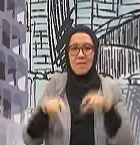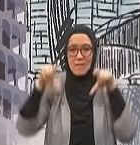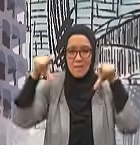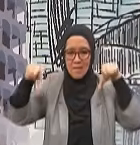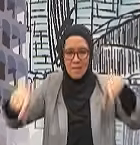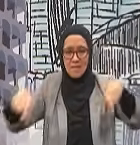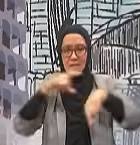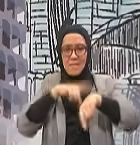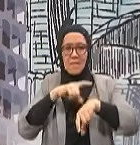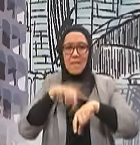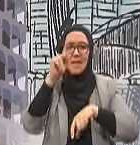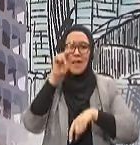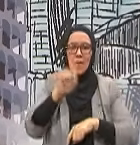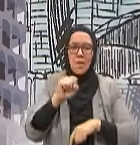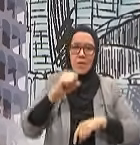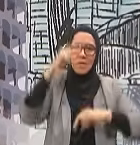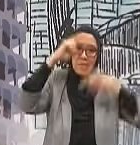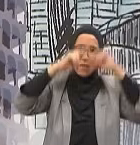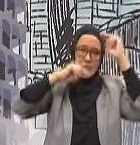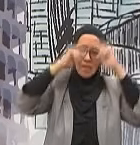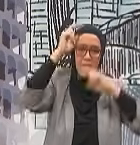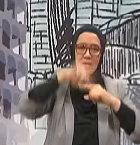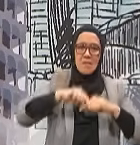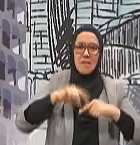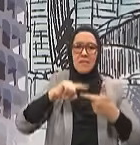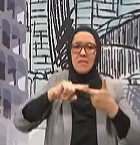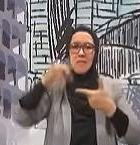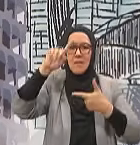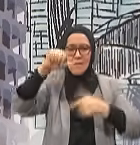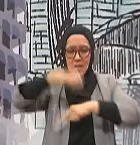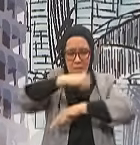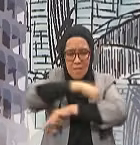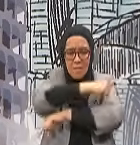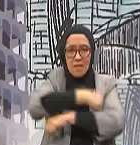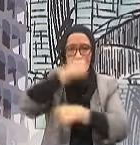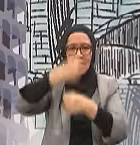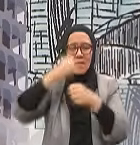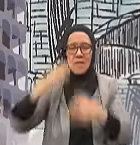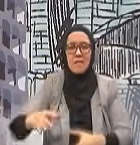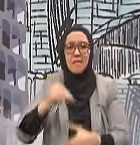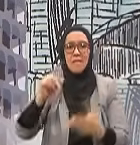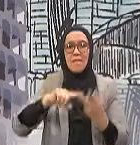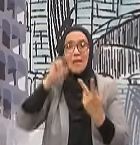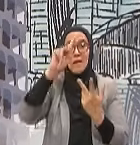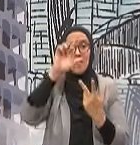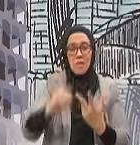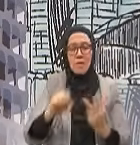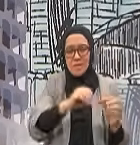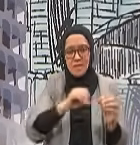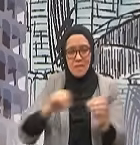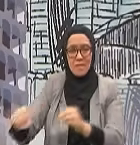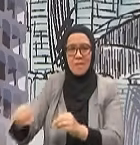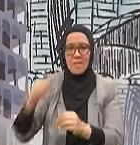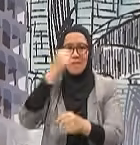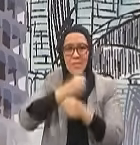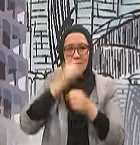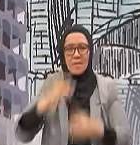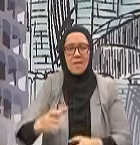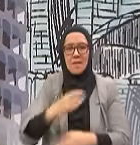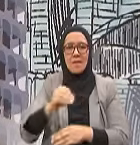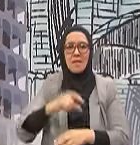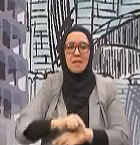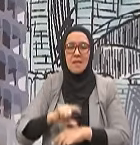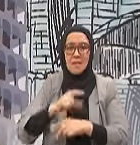pekerja selain course program Rich kalibrasi tenaga kerja yang terpaksa ditanggung oleh para kontraktor